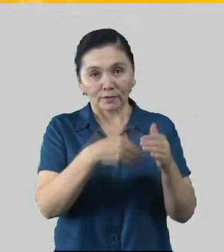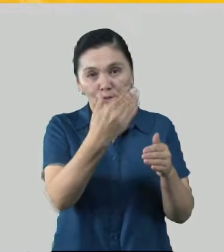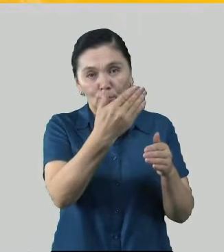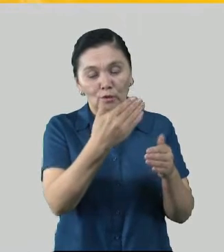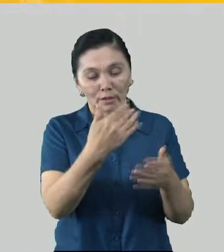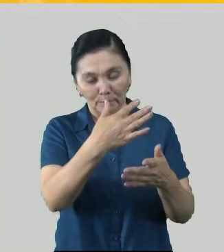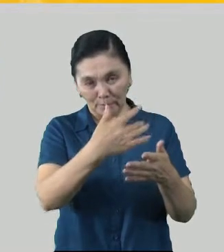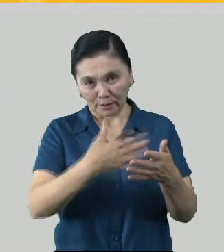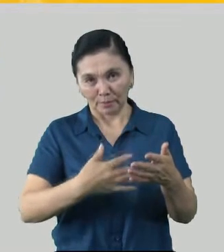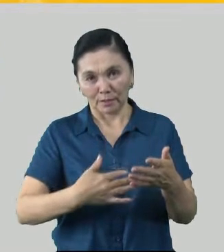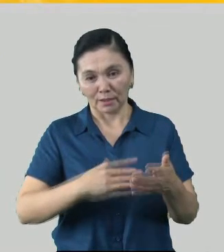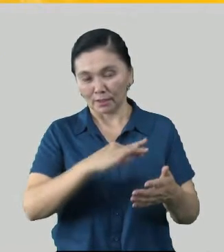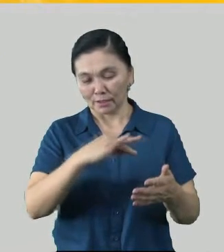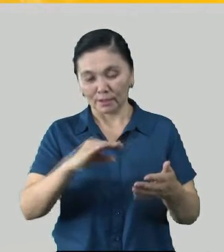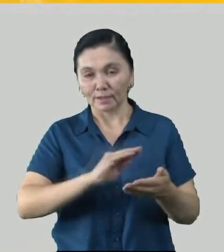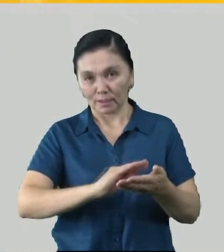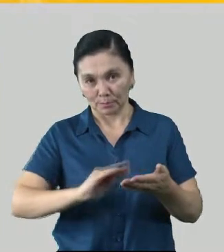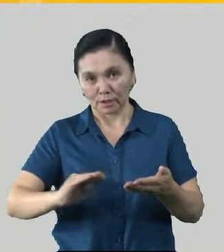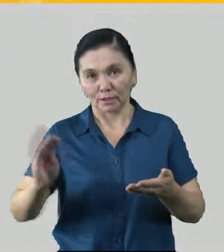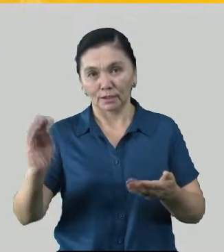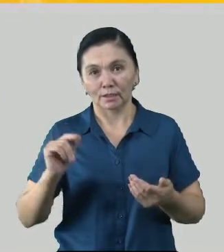и запишите.